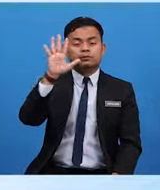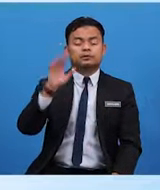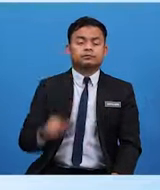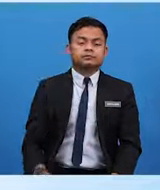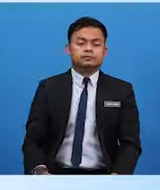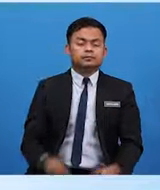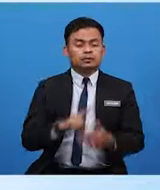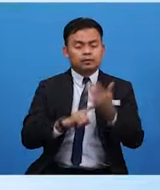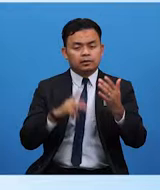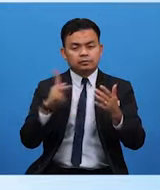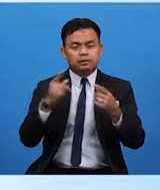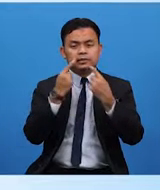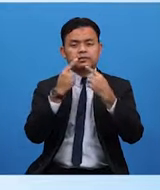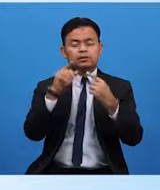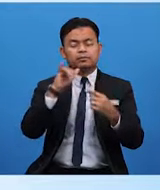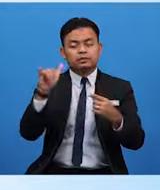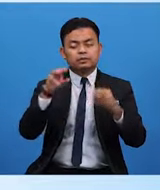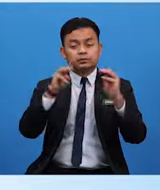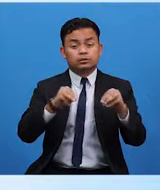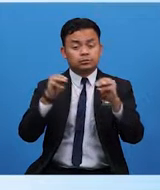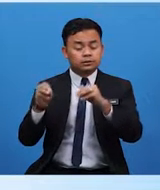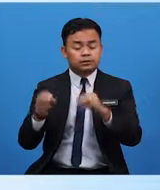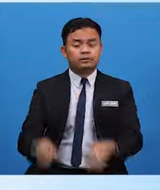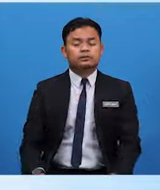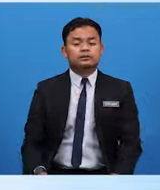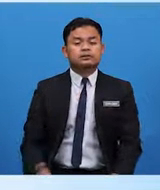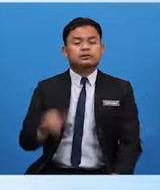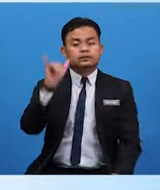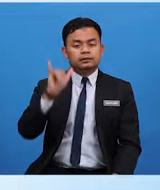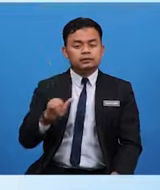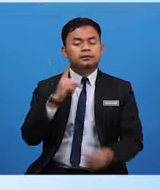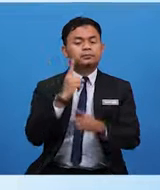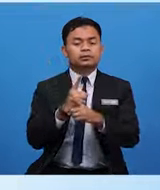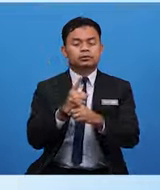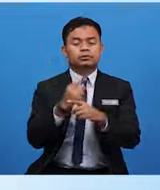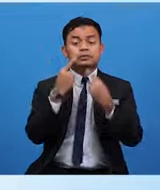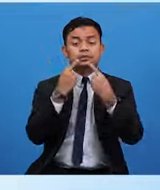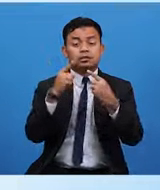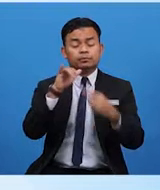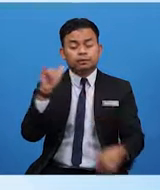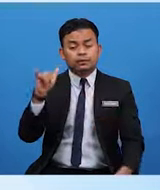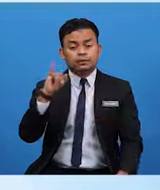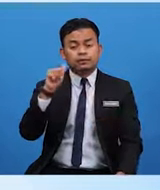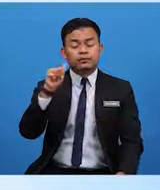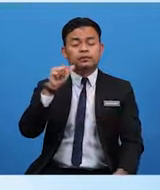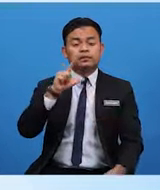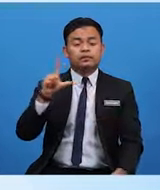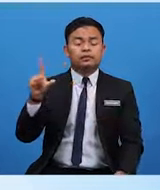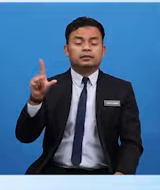Apakah jawabannya murid-murid ya betul jawabannya ialah